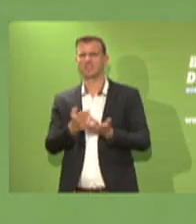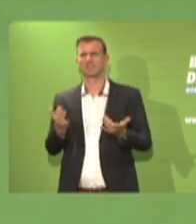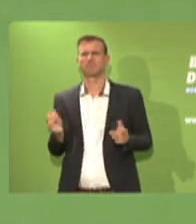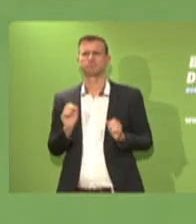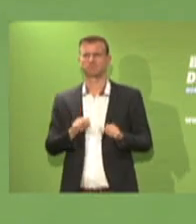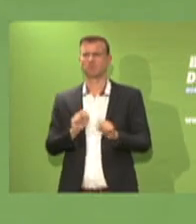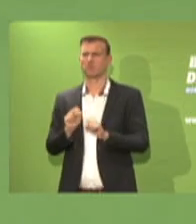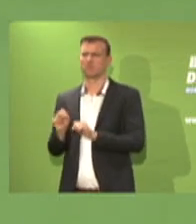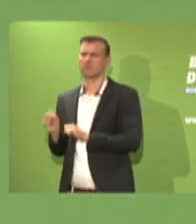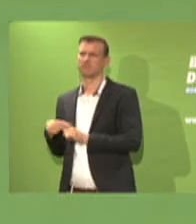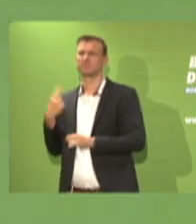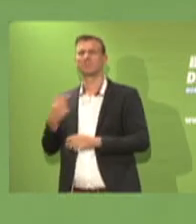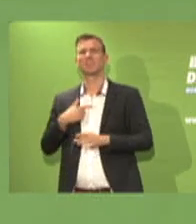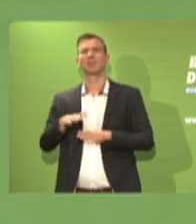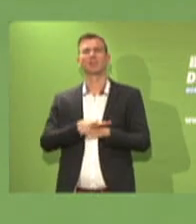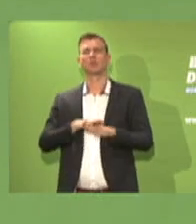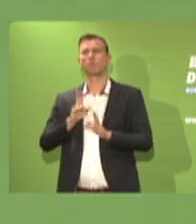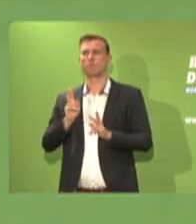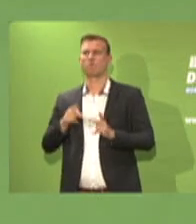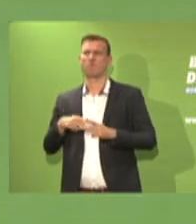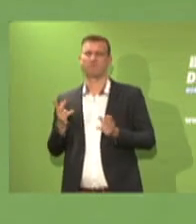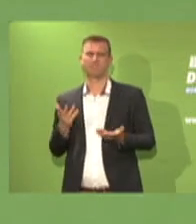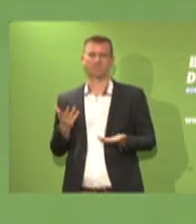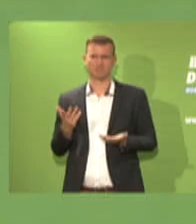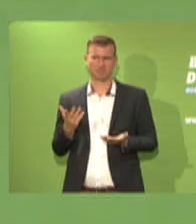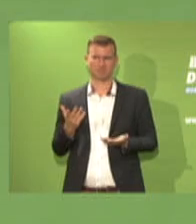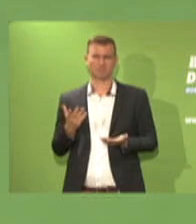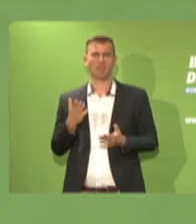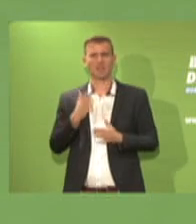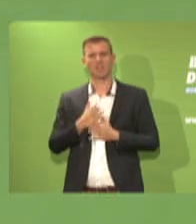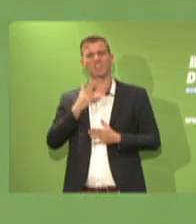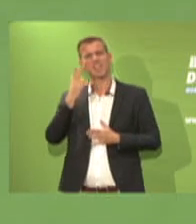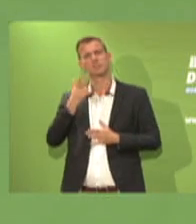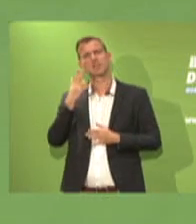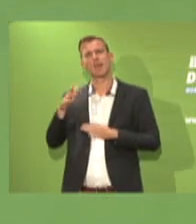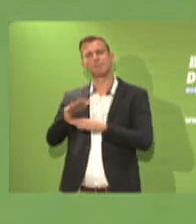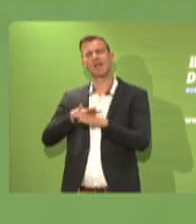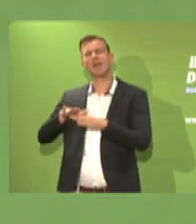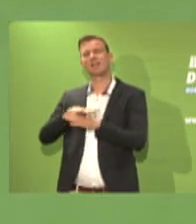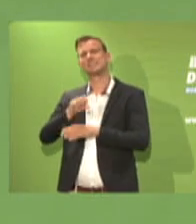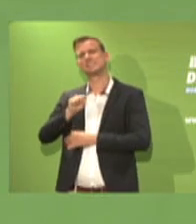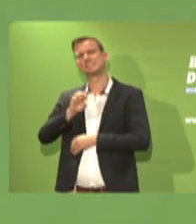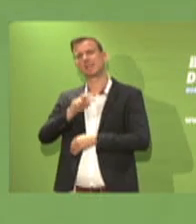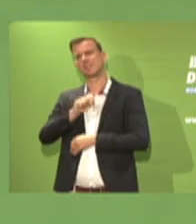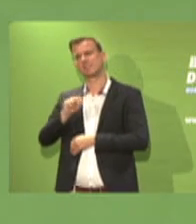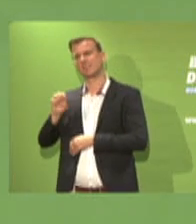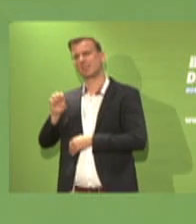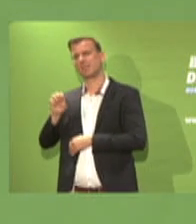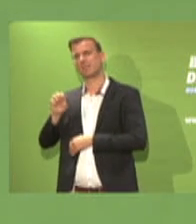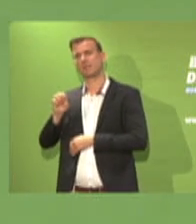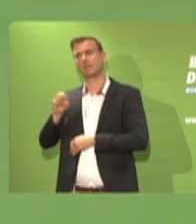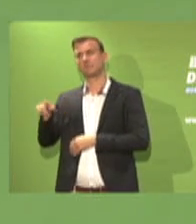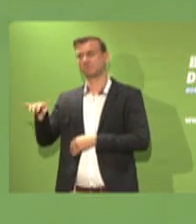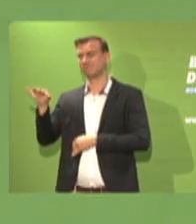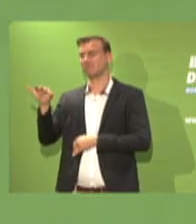unserer Region steht es ja noch aus, dass wir endlich den Nationalpark Senne kriegen. Das ist nicht nur ein